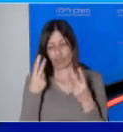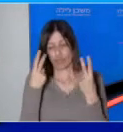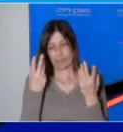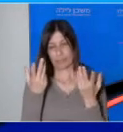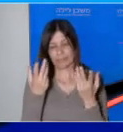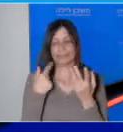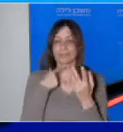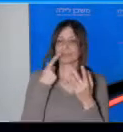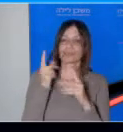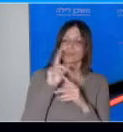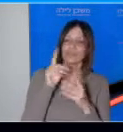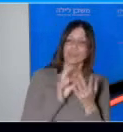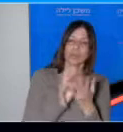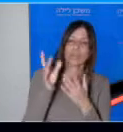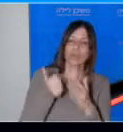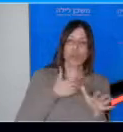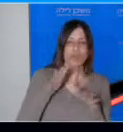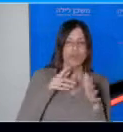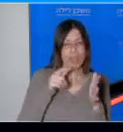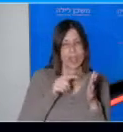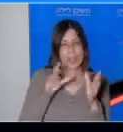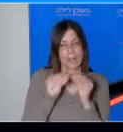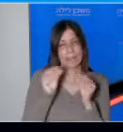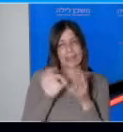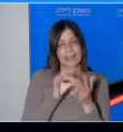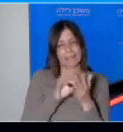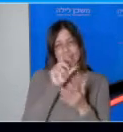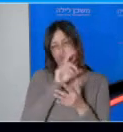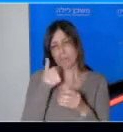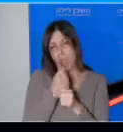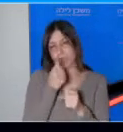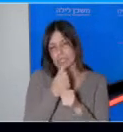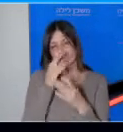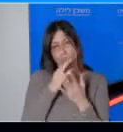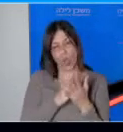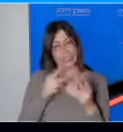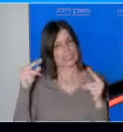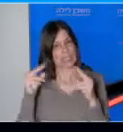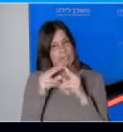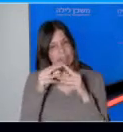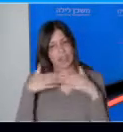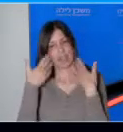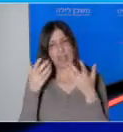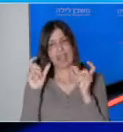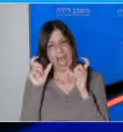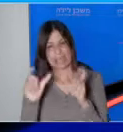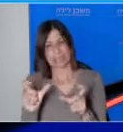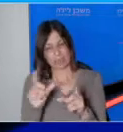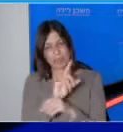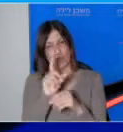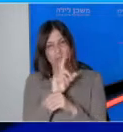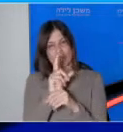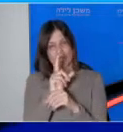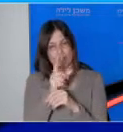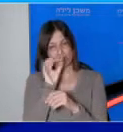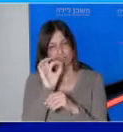אודי, באמת אתה אומר, לא מדיחים ראש ממשלה באמצעות כתב אישום, אז מה לעשות? חוק צרפתי, לתת לו חסינות בתקופת כהונתו? כי הרי מה